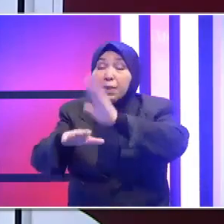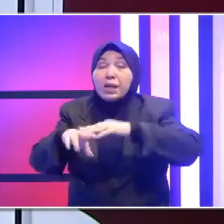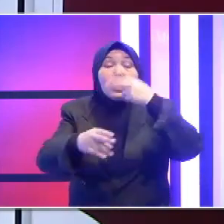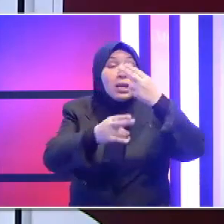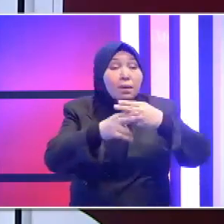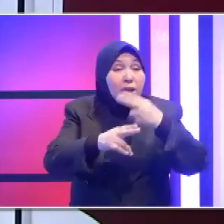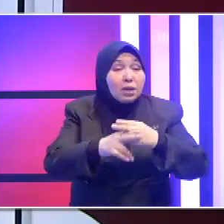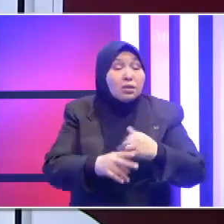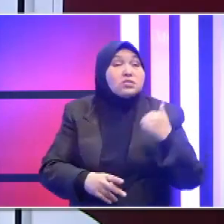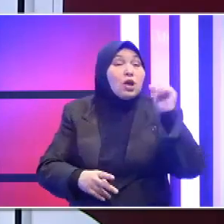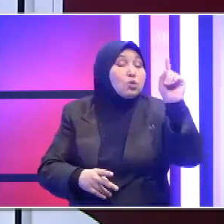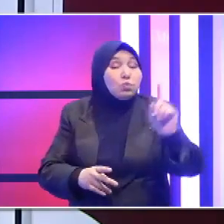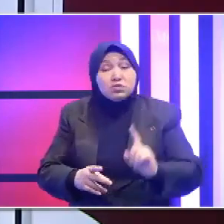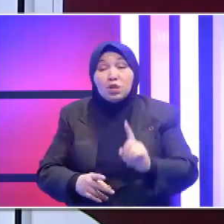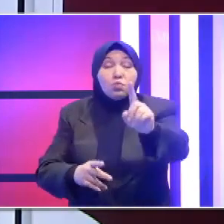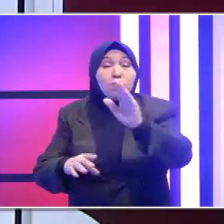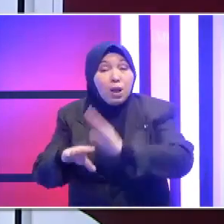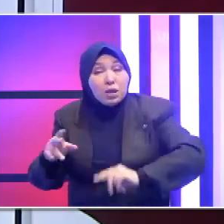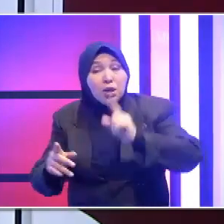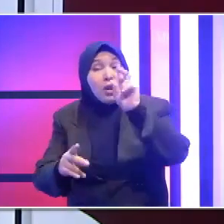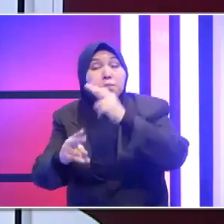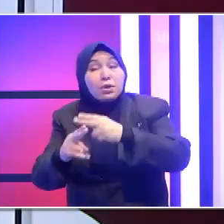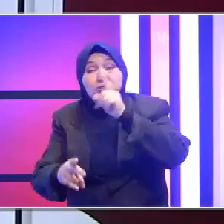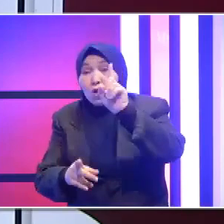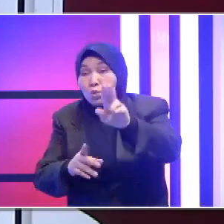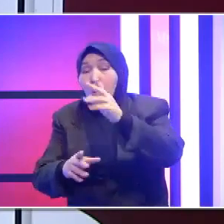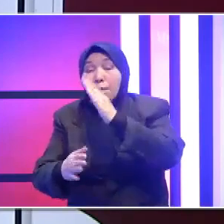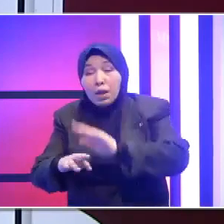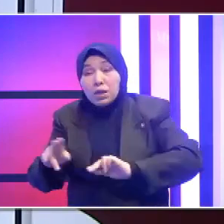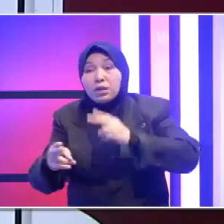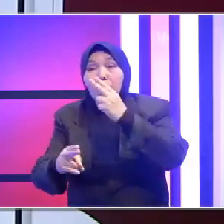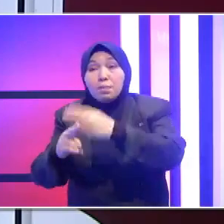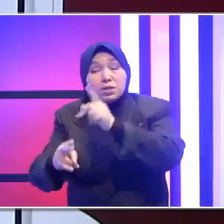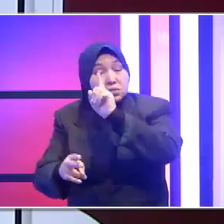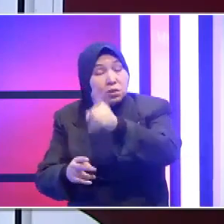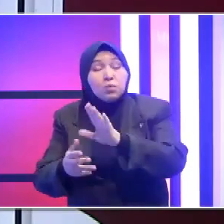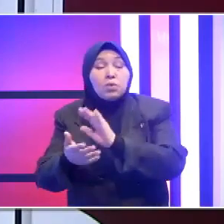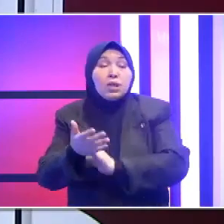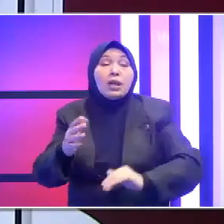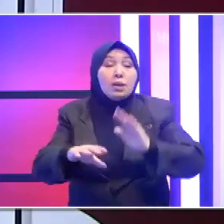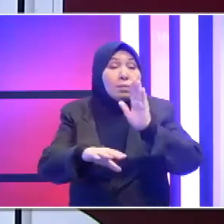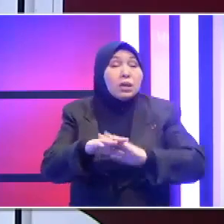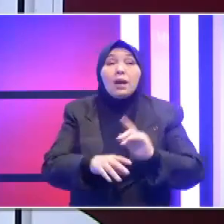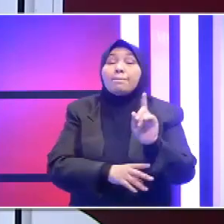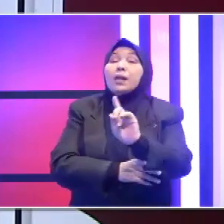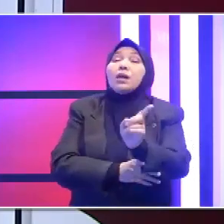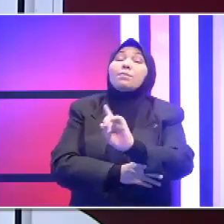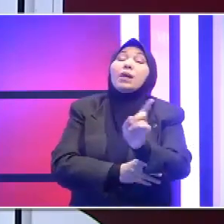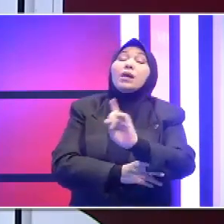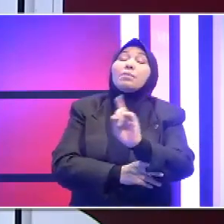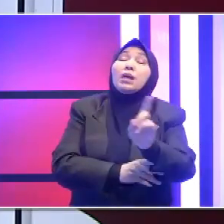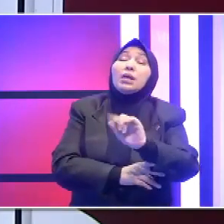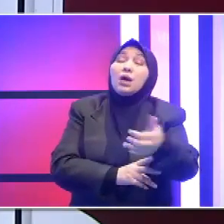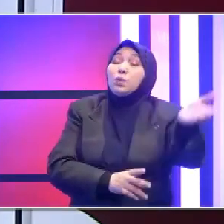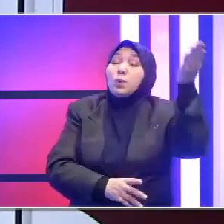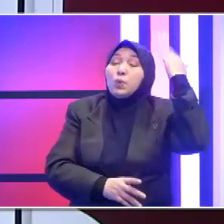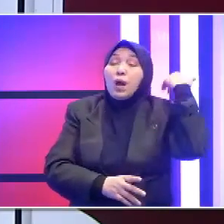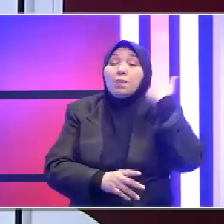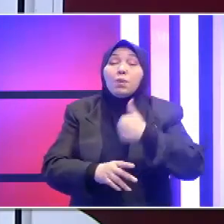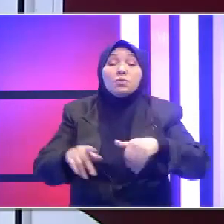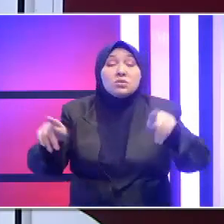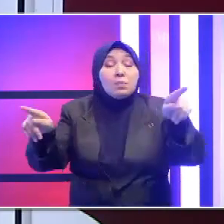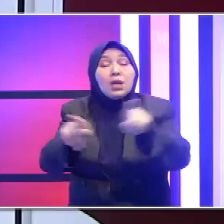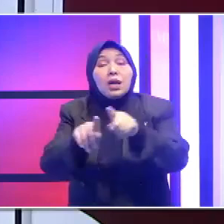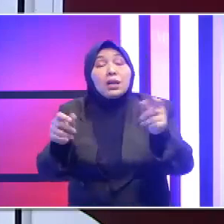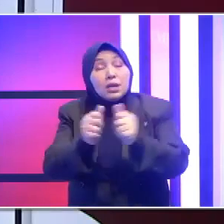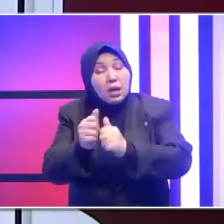namanya satu persatu yunadi him Fayakun airnya Surakarta mana yang kamu sekutukan Aladin akun